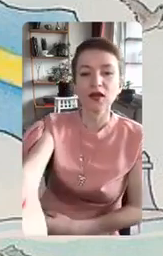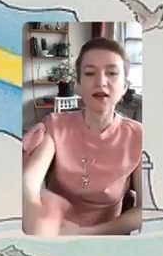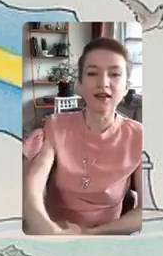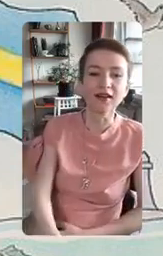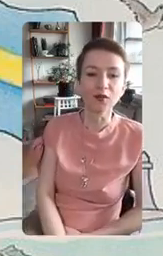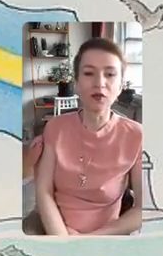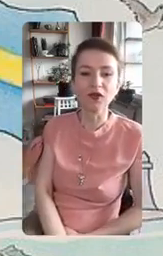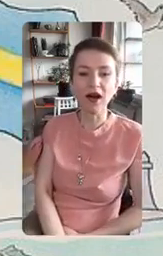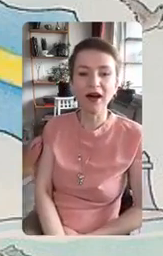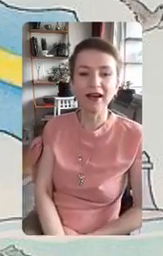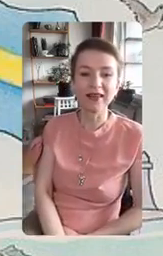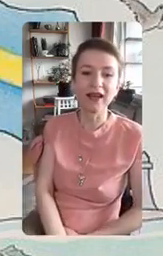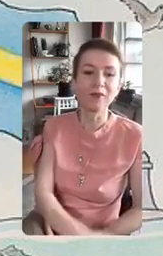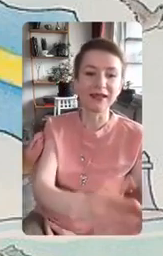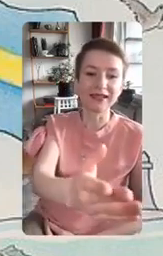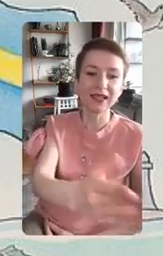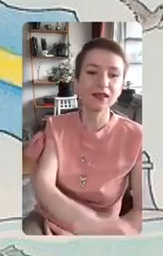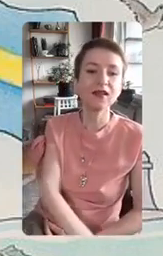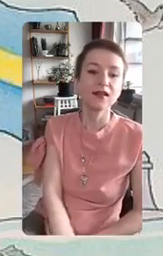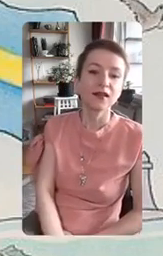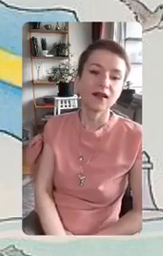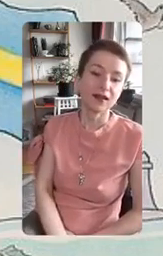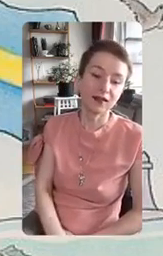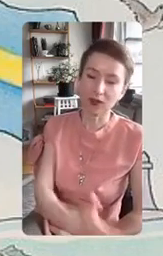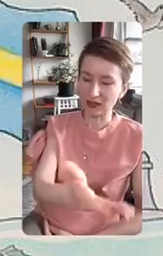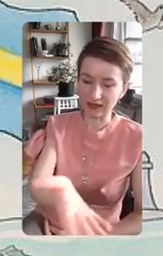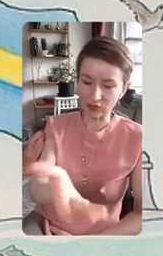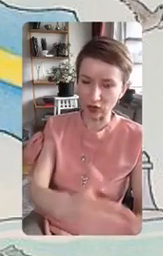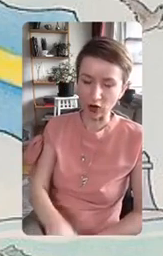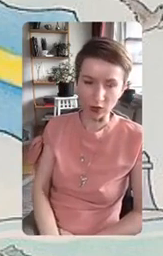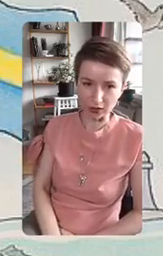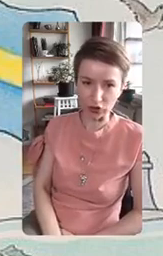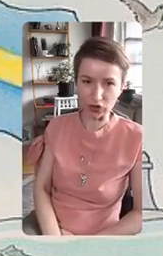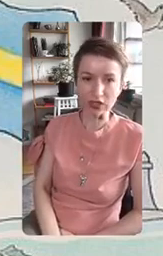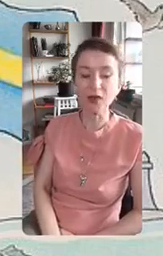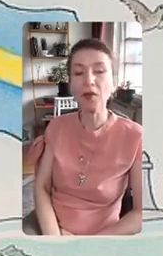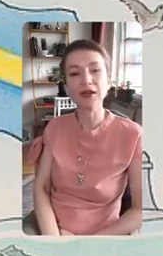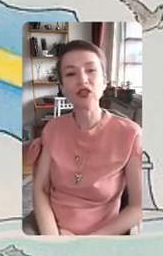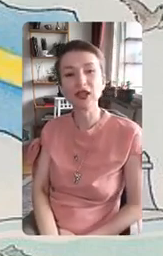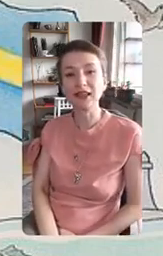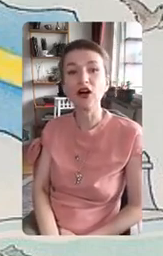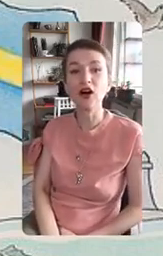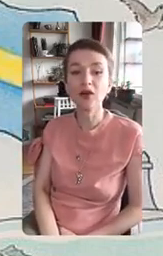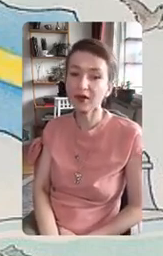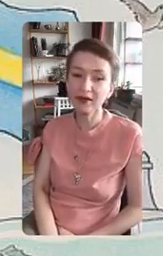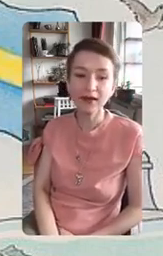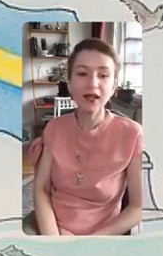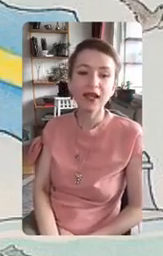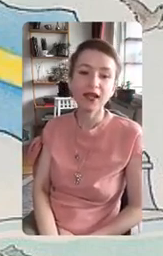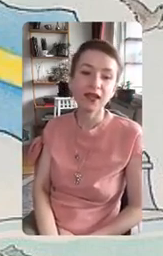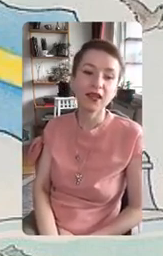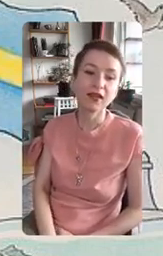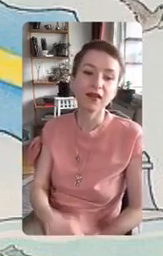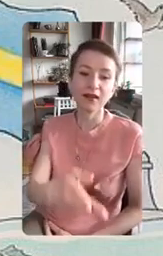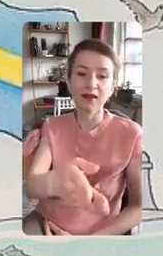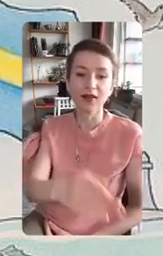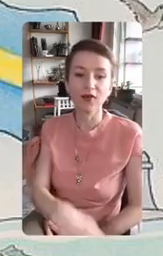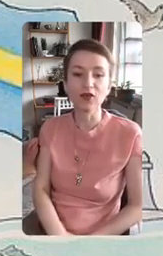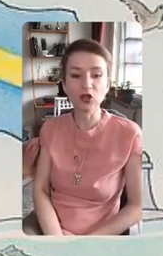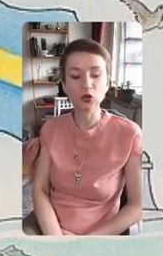И вон буква А это апельсин. Апельсин в руках у мартышки. Сама мартышка это апа.